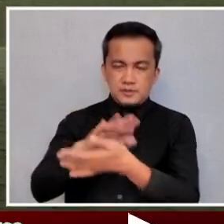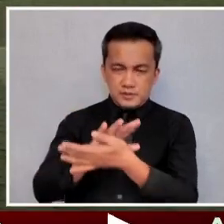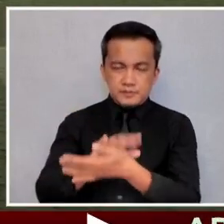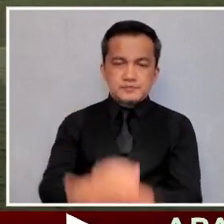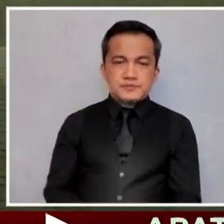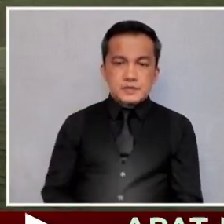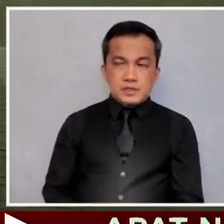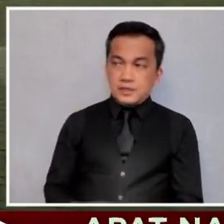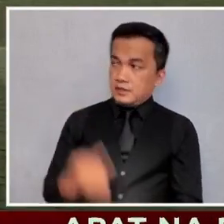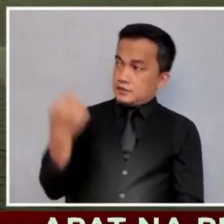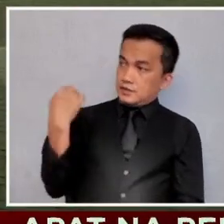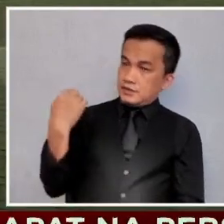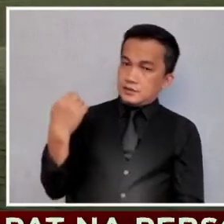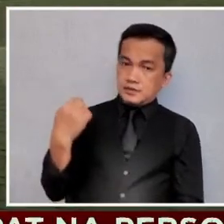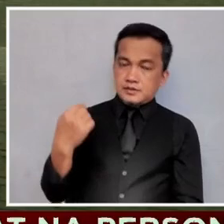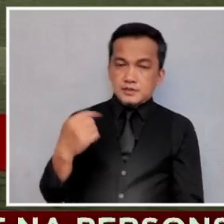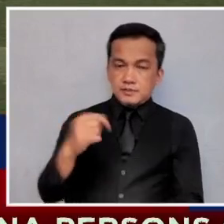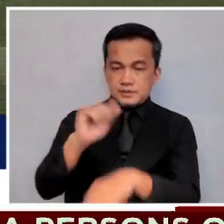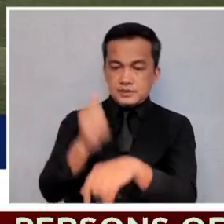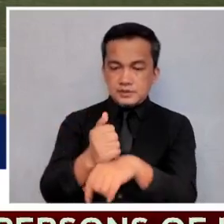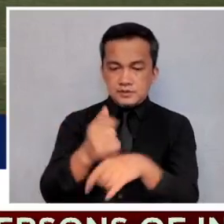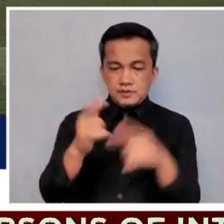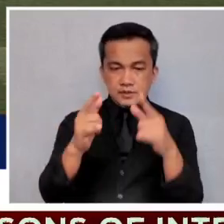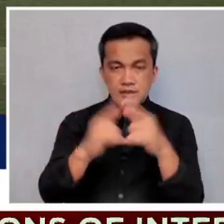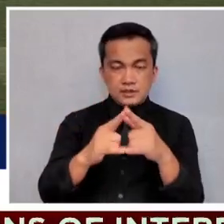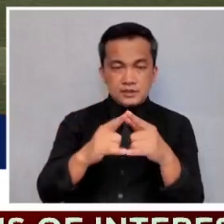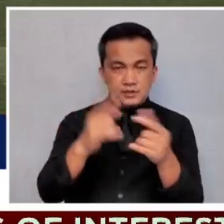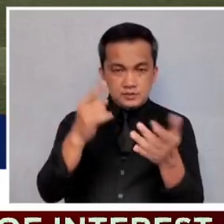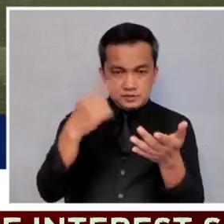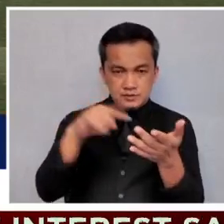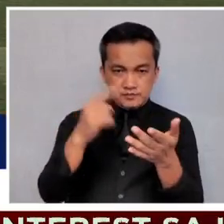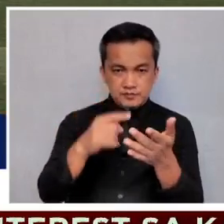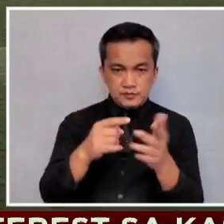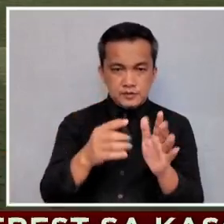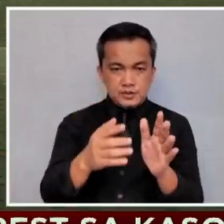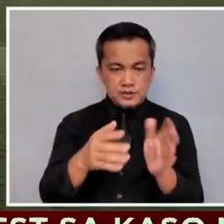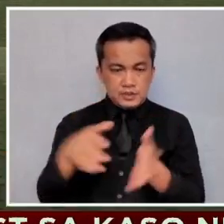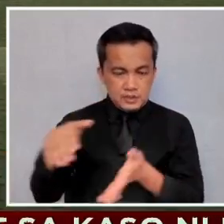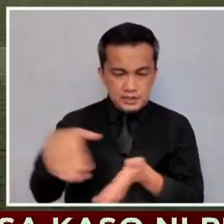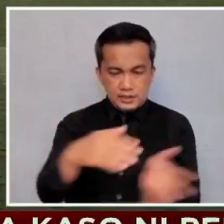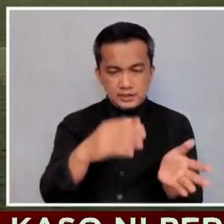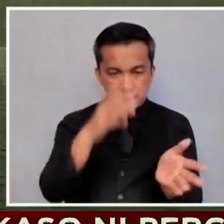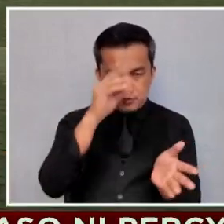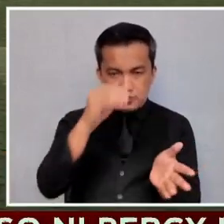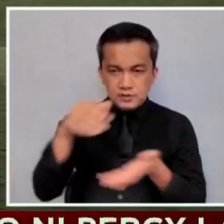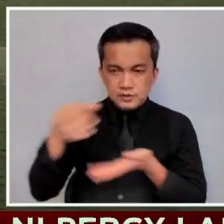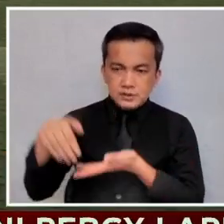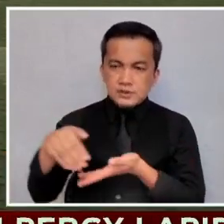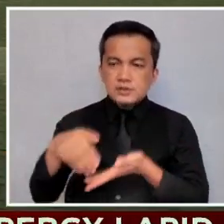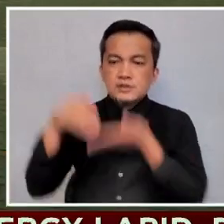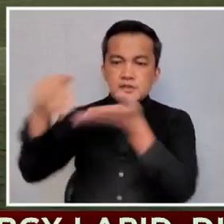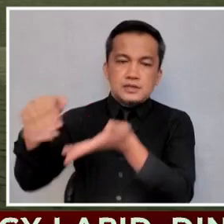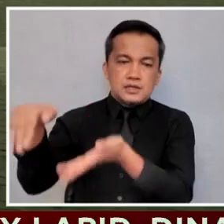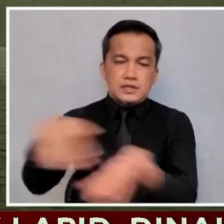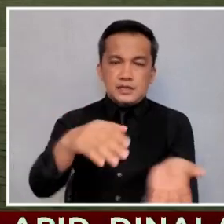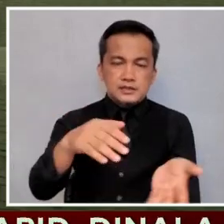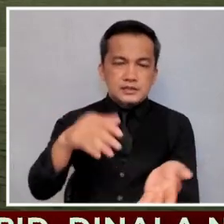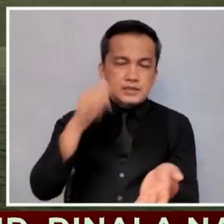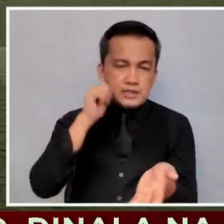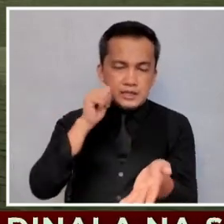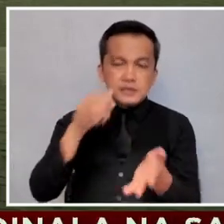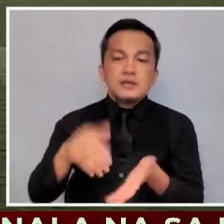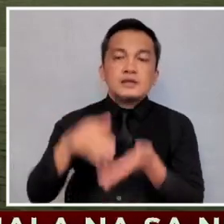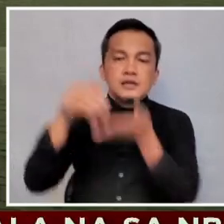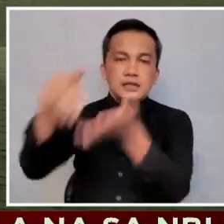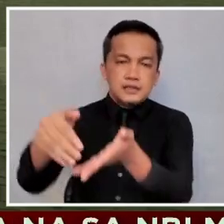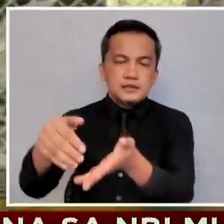dyan ng mga tent para sa inspection area. Magkakaroon ng lane para sa mga lalaki, sa babae, sa mga senior citizen at sa mga